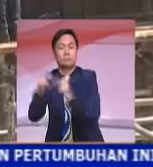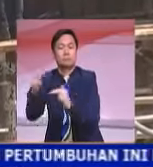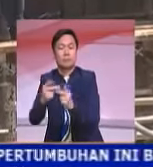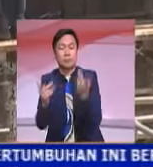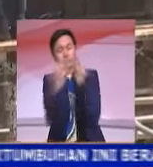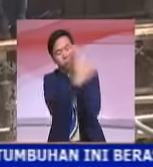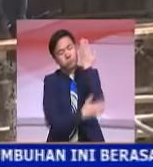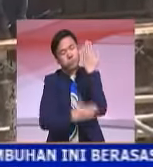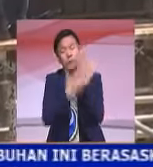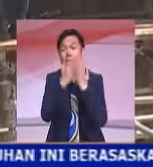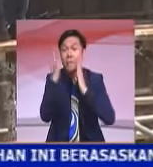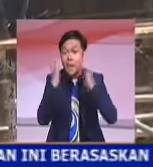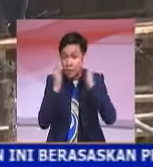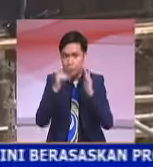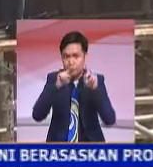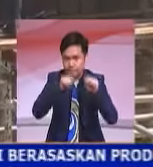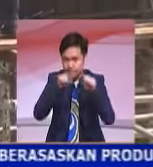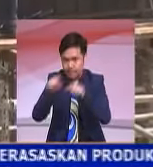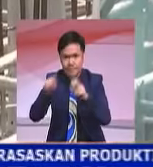negara.